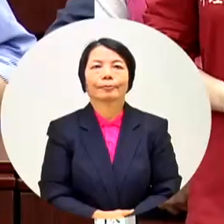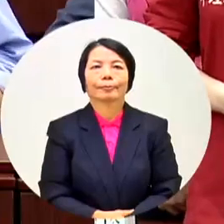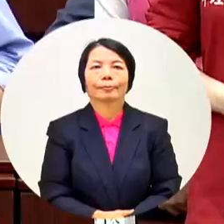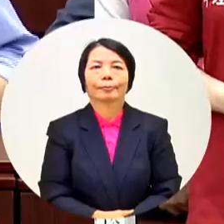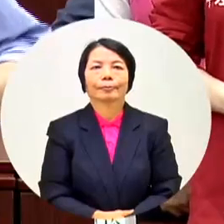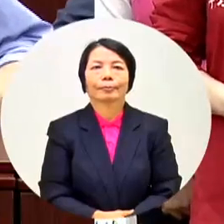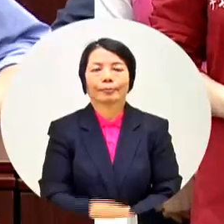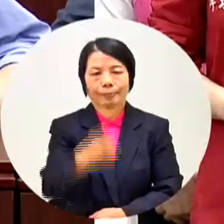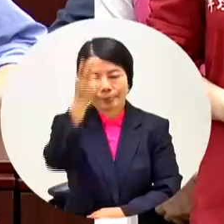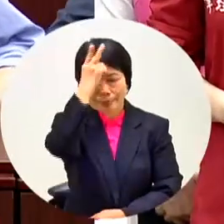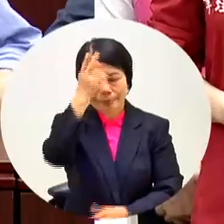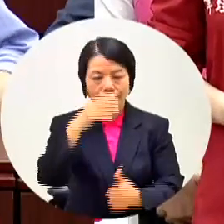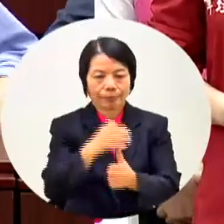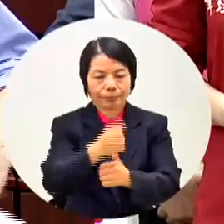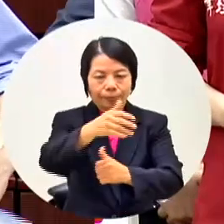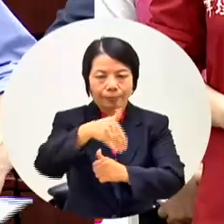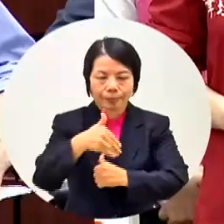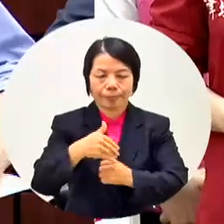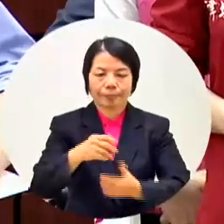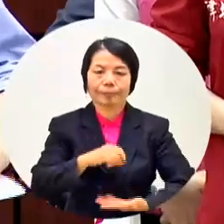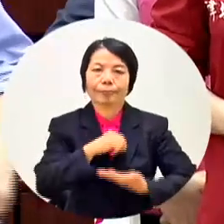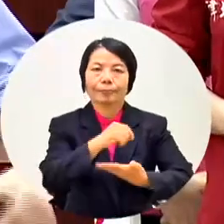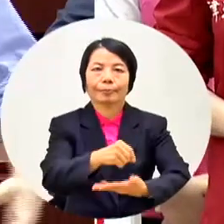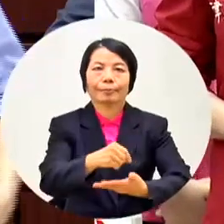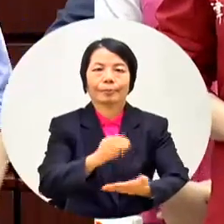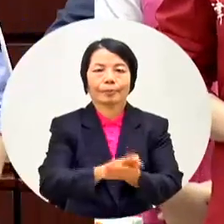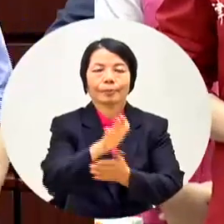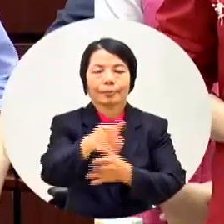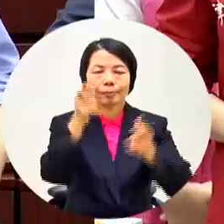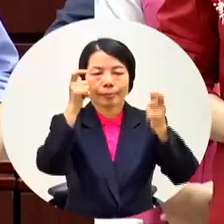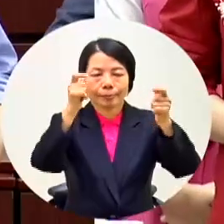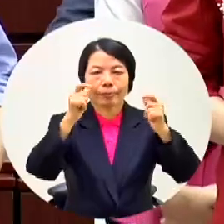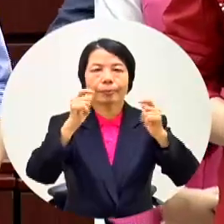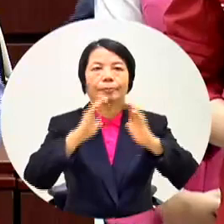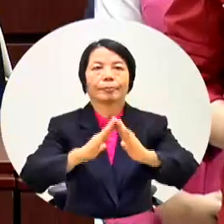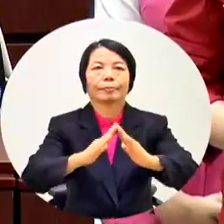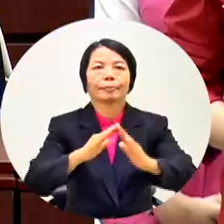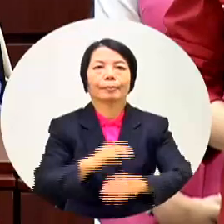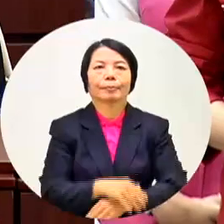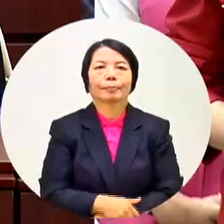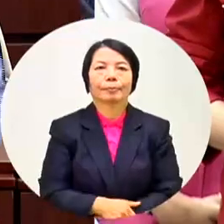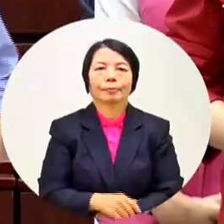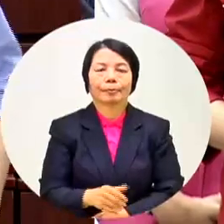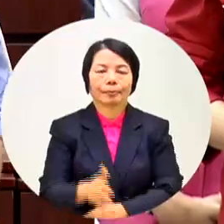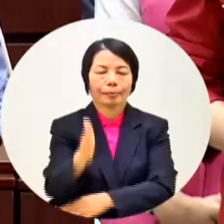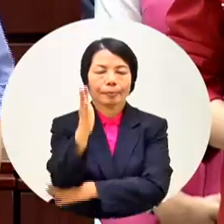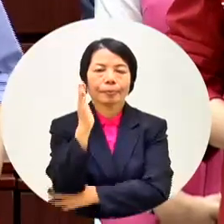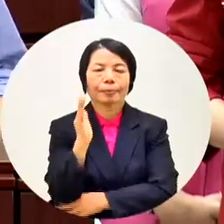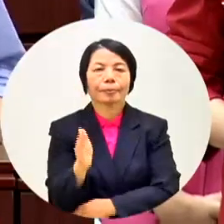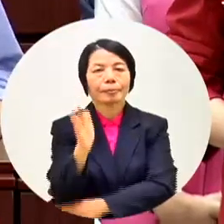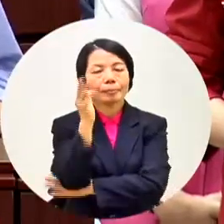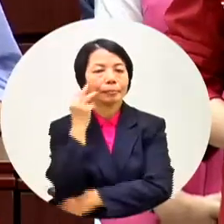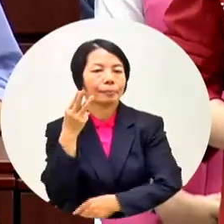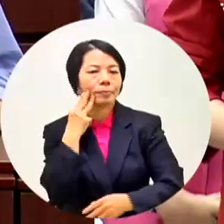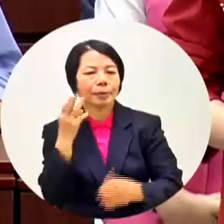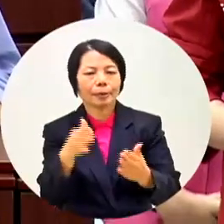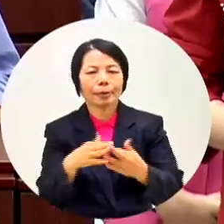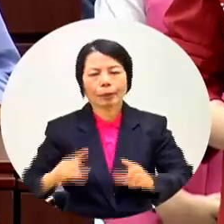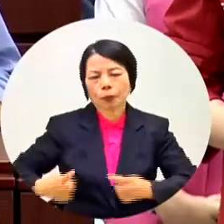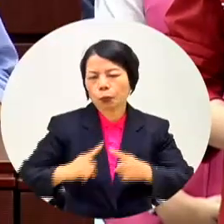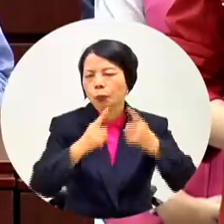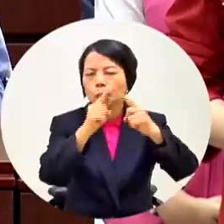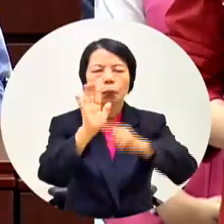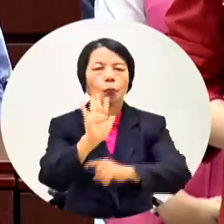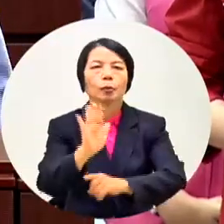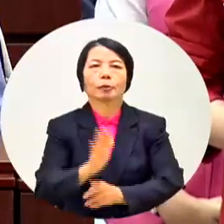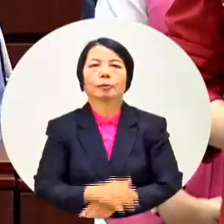的未来的高雄，不希望政党政治无限上纲，一直不停的对抗，也不希望逢寒必喊必